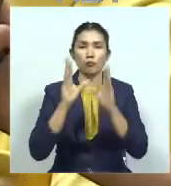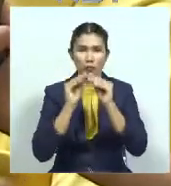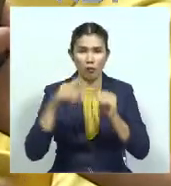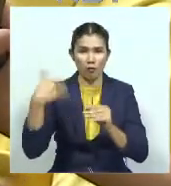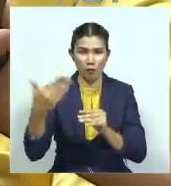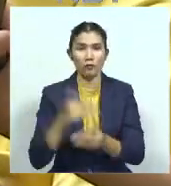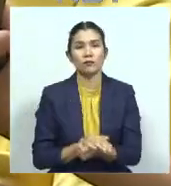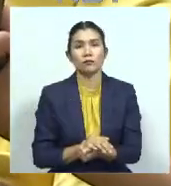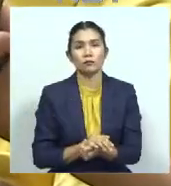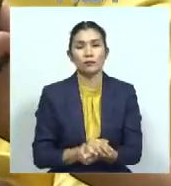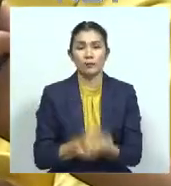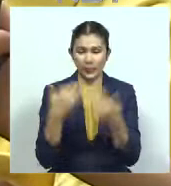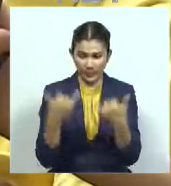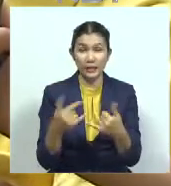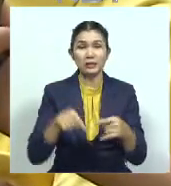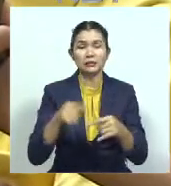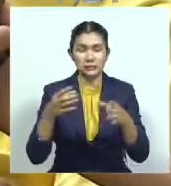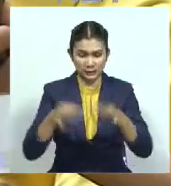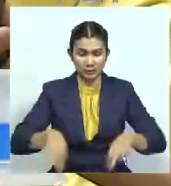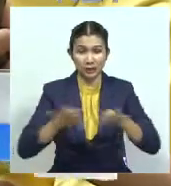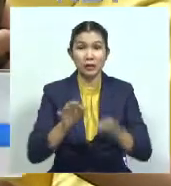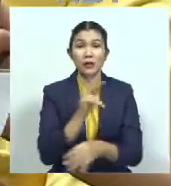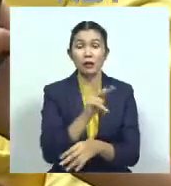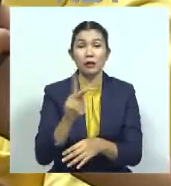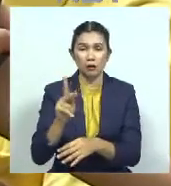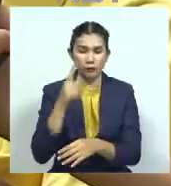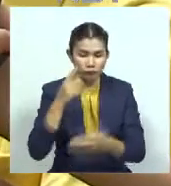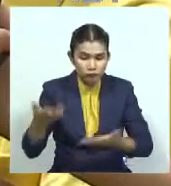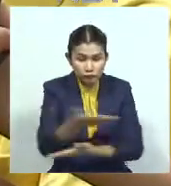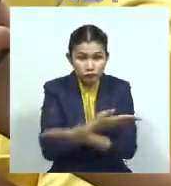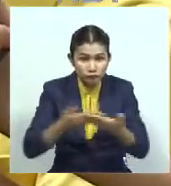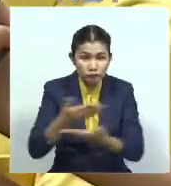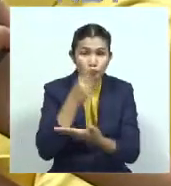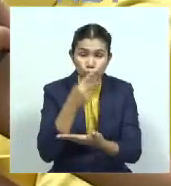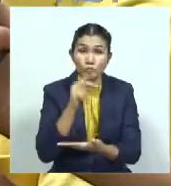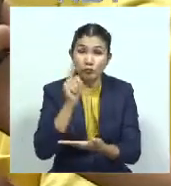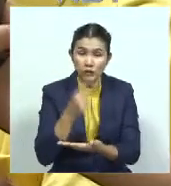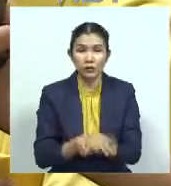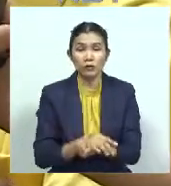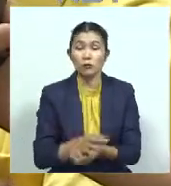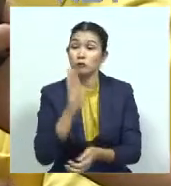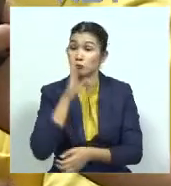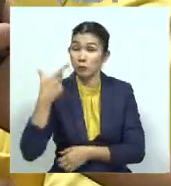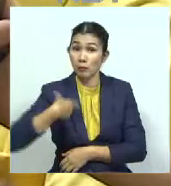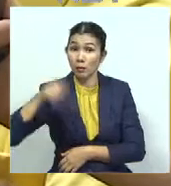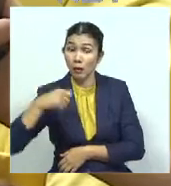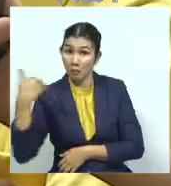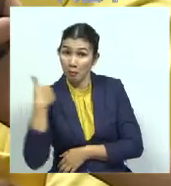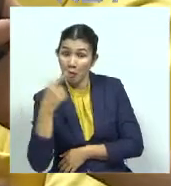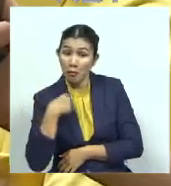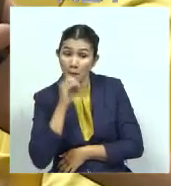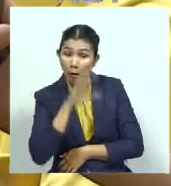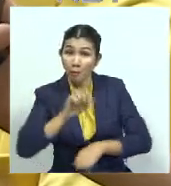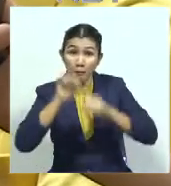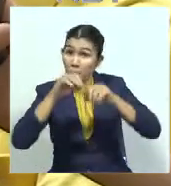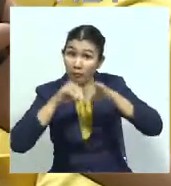วนนี้เป็นเรื่องของคณะกรรมการการเลือกตั้งนะครับจะต้องพิจารณาวินิจฉัยอีกทีนึง หมายถึงว่าถ้าเกิดศาลมีคำวินิจฉัยเนี่ยเราก็สามารถประกาศได้ทันที